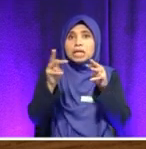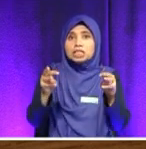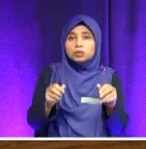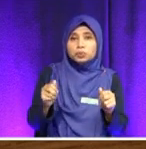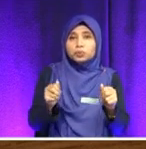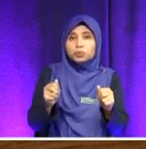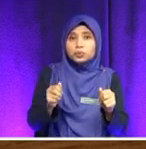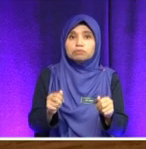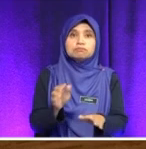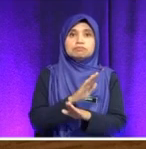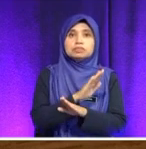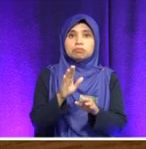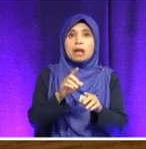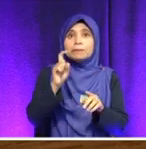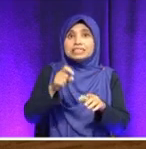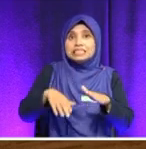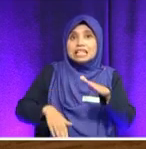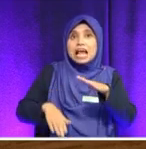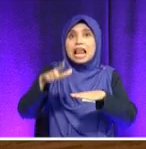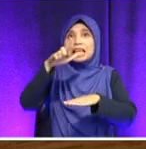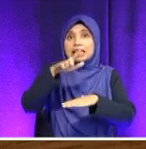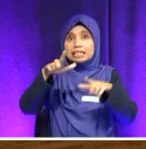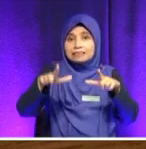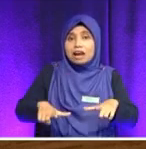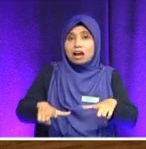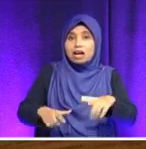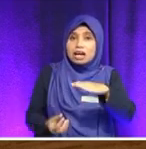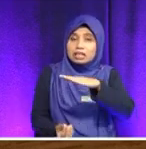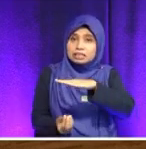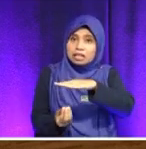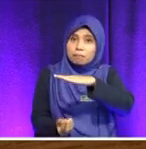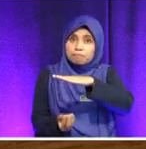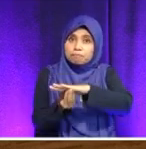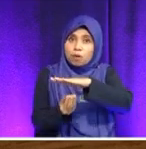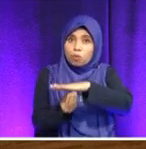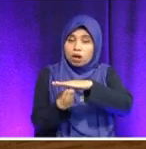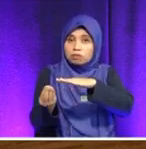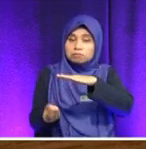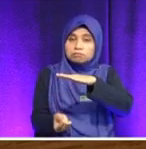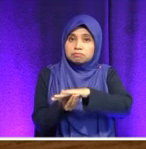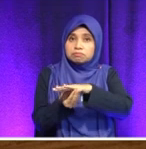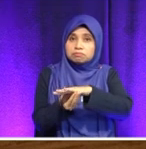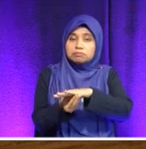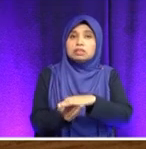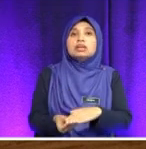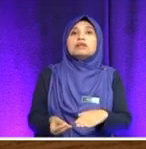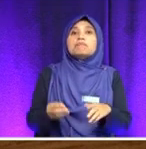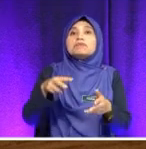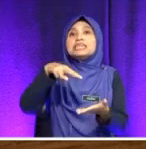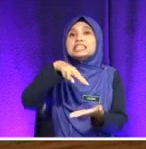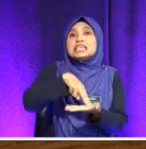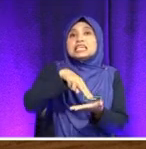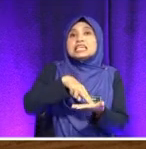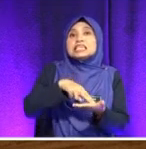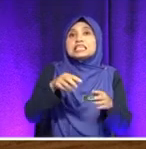sesuatu untuk kita sendal ataupun kita lapik kaki meja supaya meja itu tidak bergoyang. Kemudian berdiri di tengah-tengah antara meja